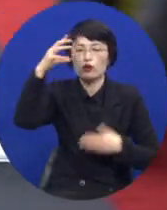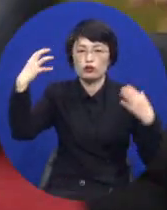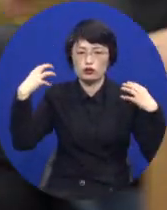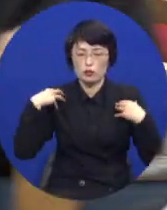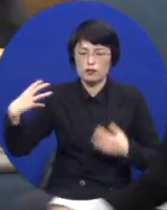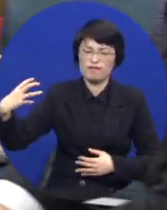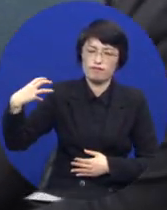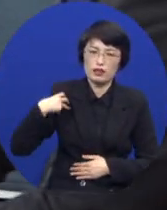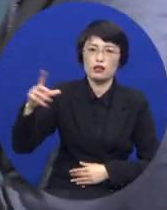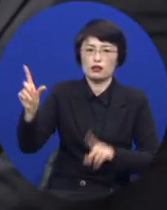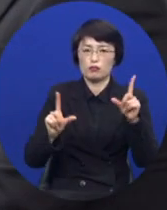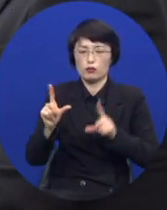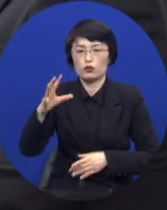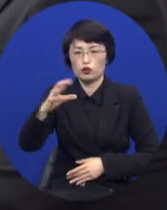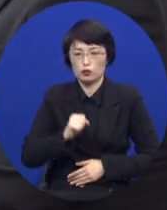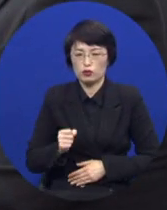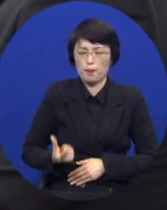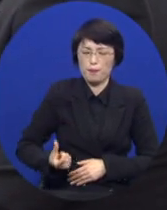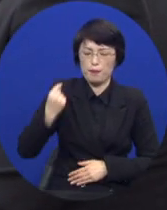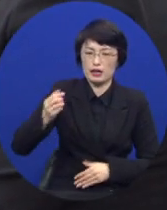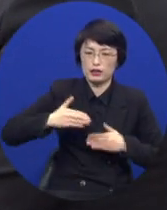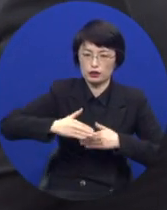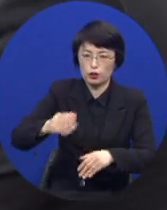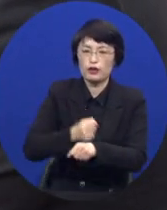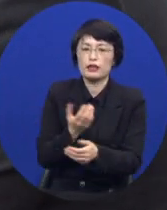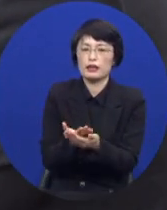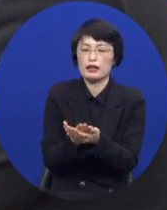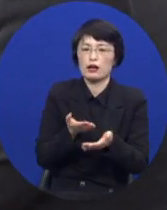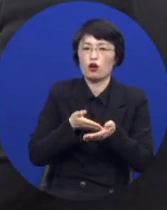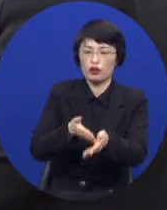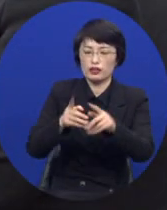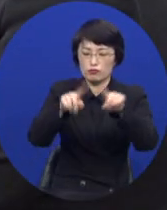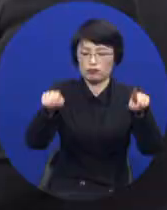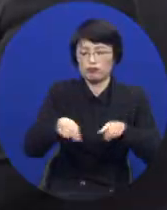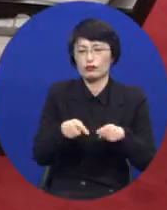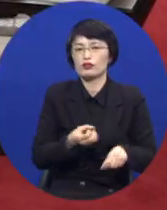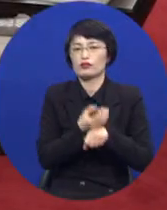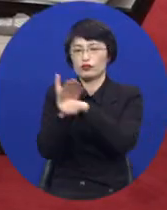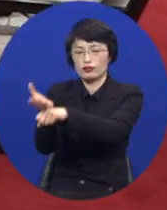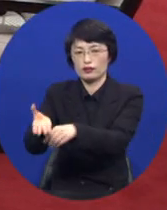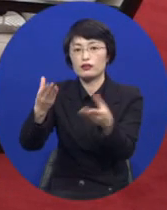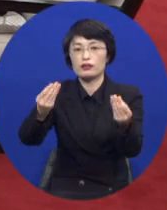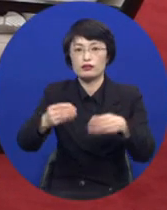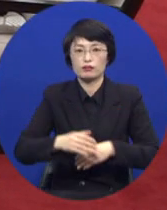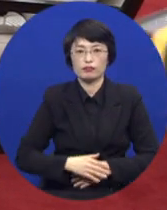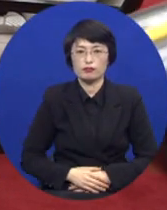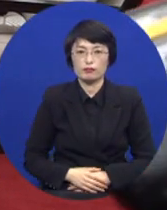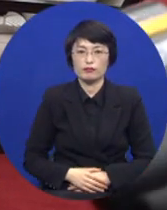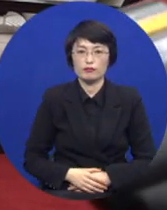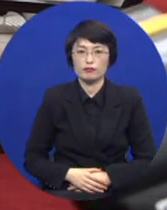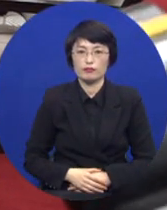신속히 진행해 달라는 건의문을 전달했습니다 mbc 뉴스 조입니다